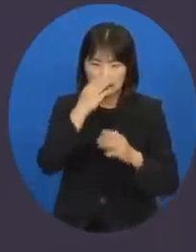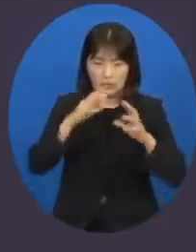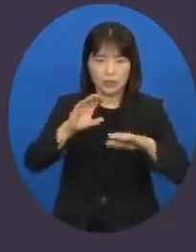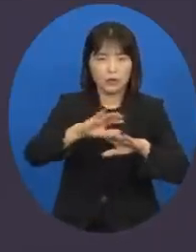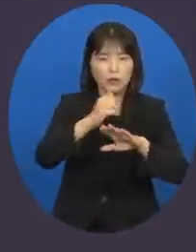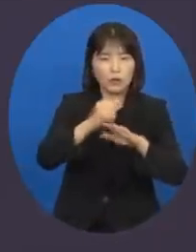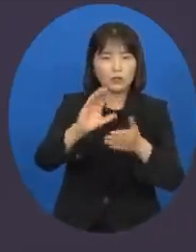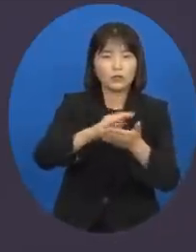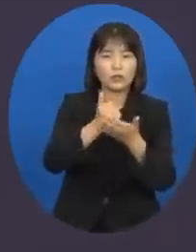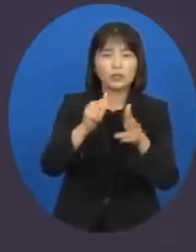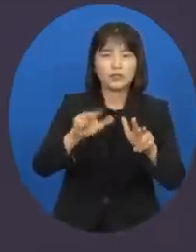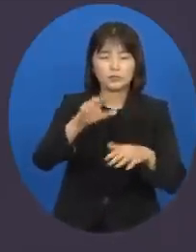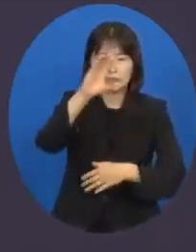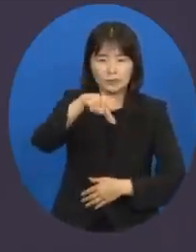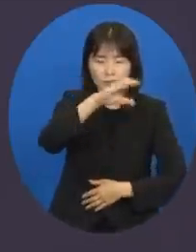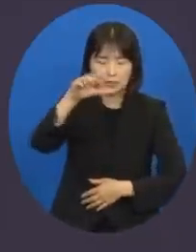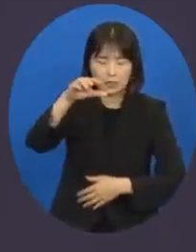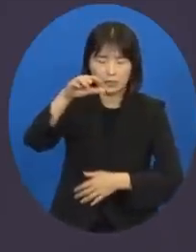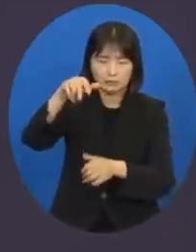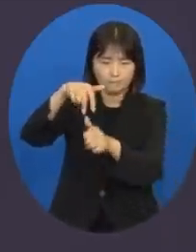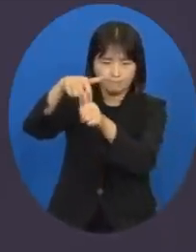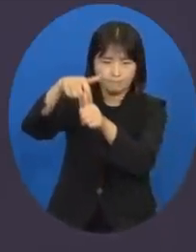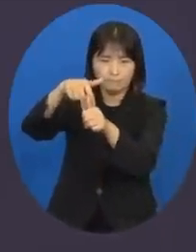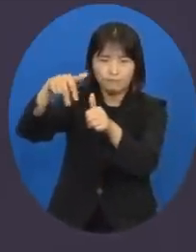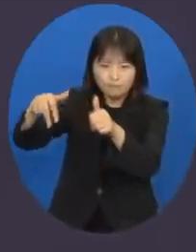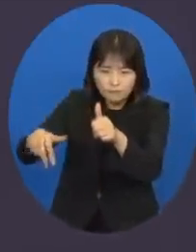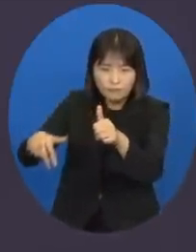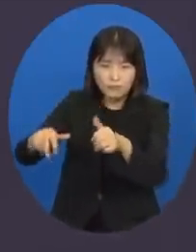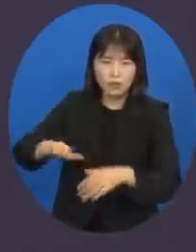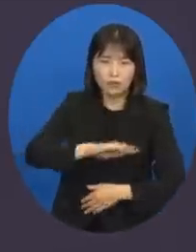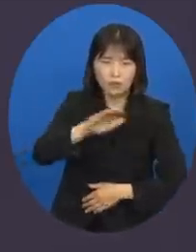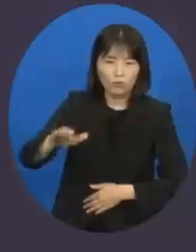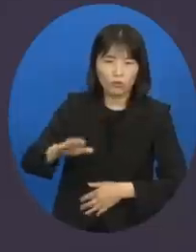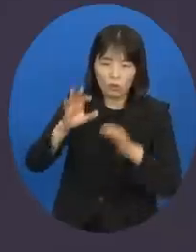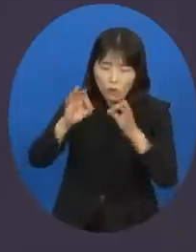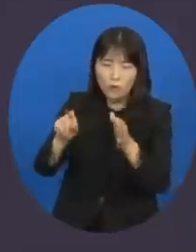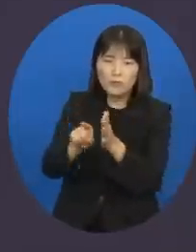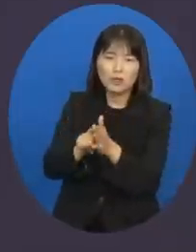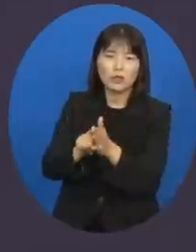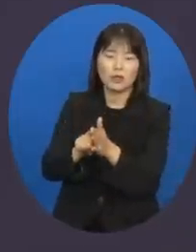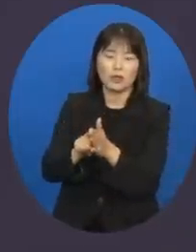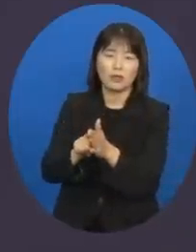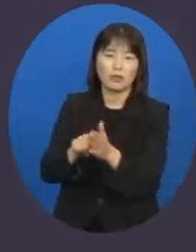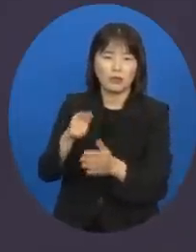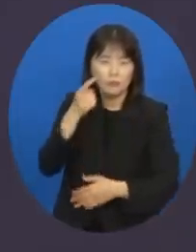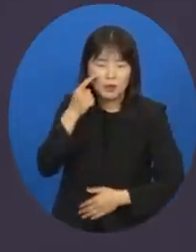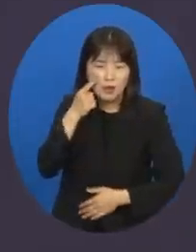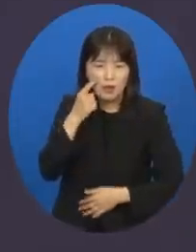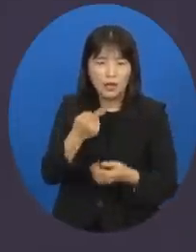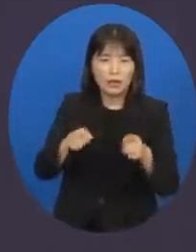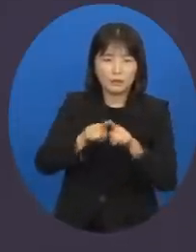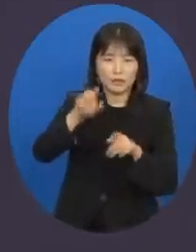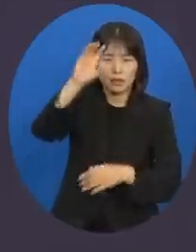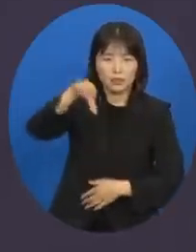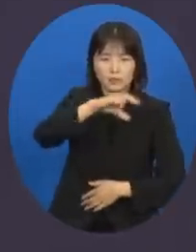왕 그리스도가 지금 십자가에서 내려와 우리를 보고 믿게 할지어다 하며 함께 십자가에 못 박힌 자들도